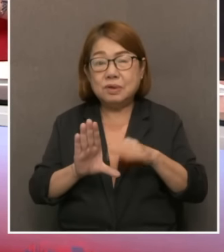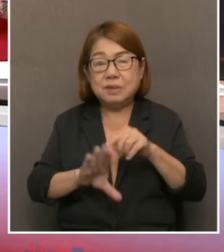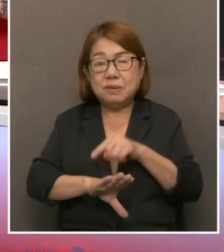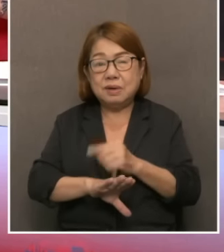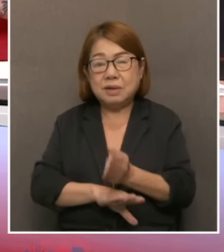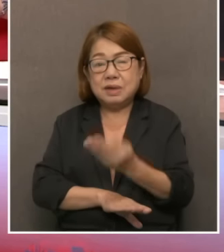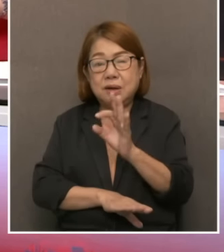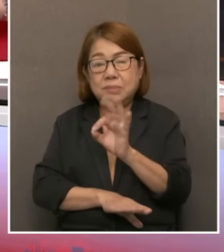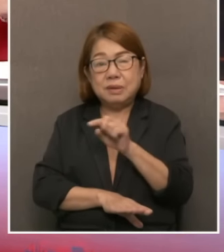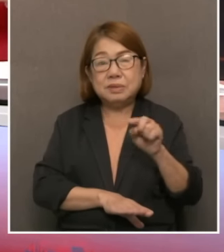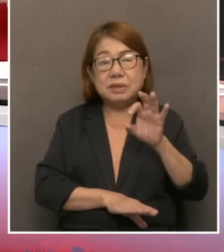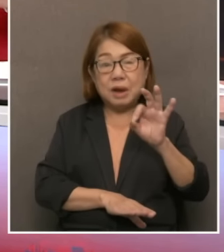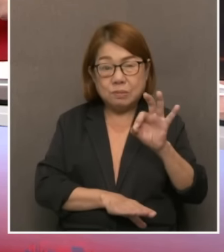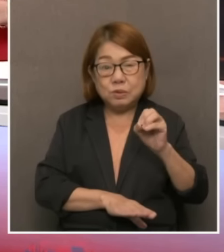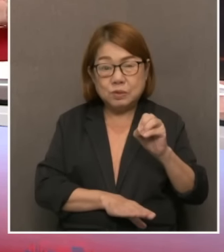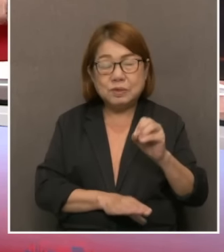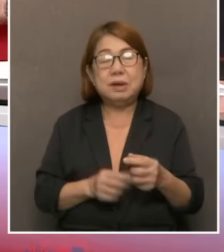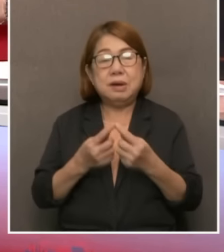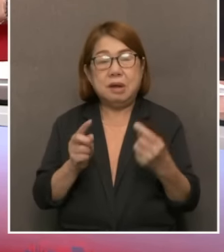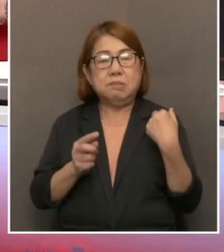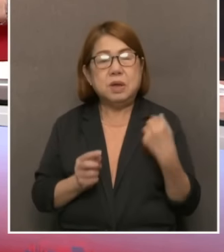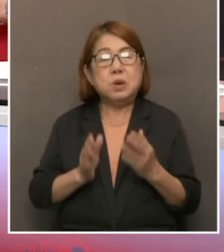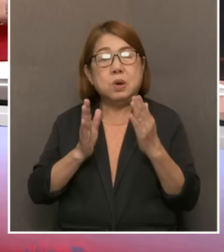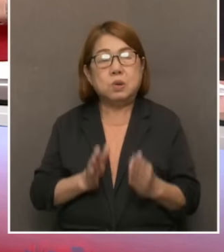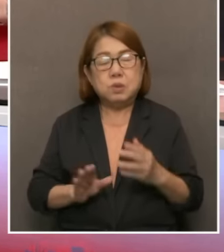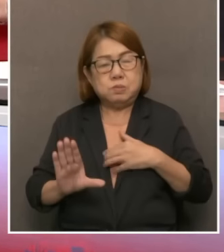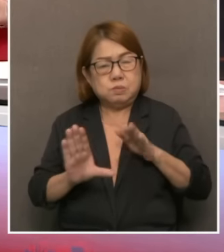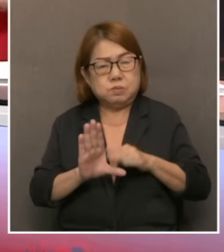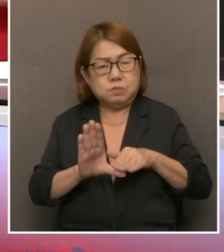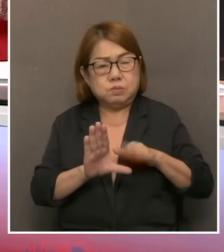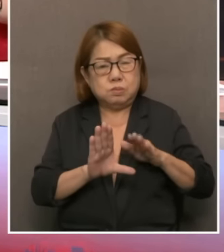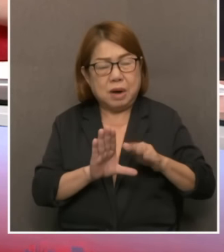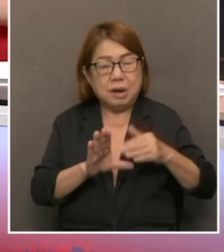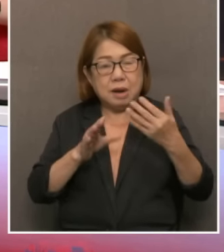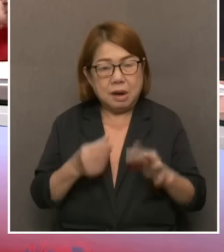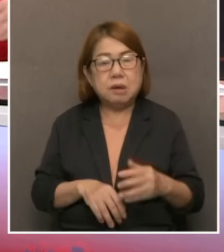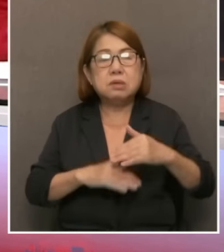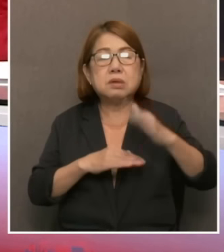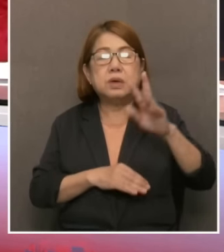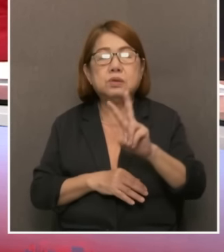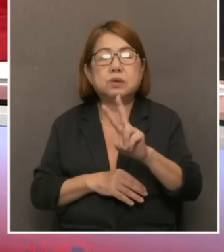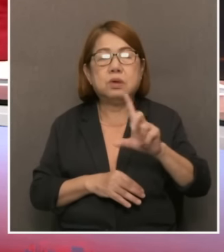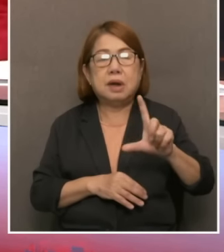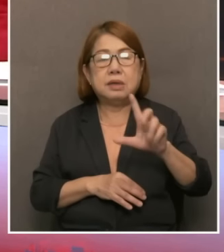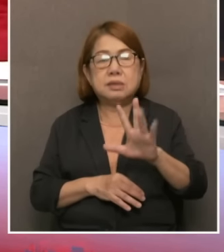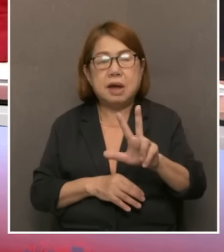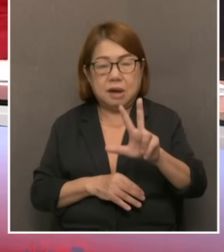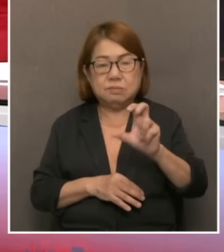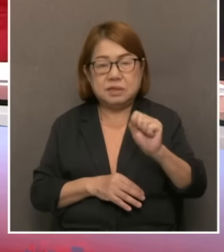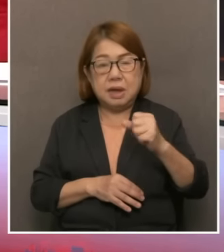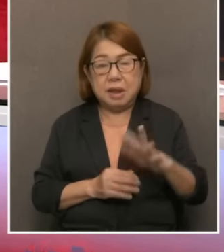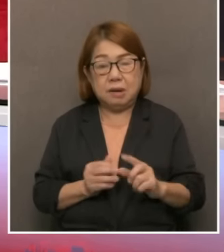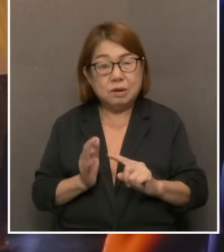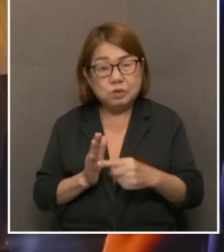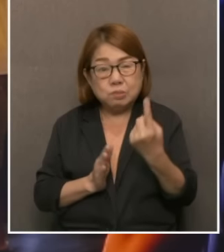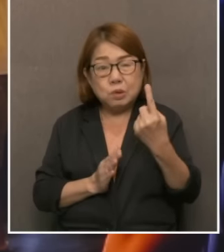นาฬิกามีประชาชนที่เข้าไปยืนยันขอรับสิทธิ์ผ่านทางแอปพลิเคชันทางรัฐทะลุเกิน2ล้าน3แสนคนแล้วนะคะนี่สำหรับชั่วโมงแรก